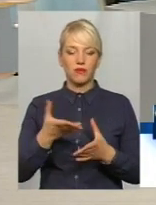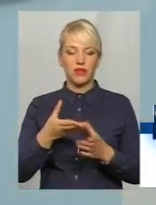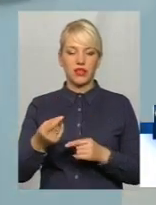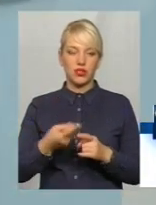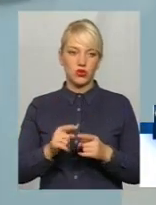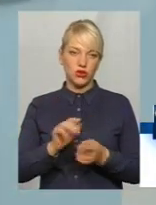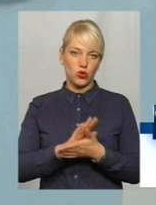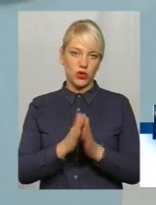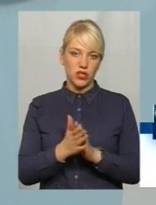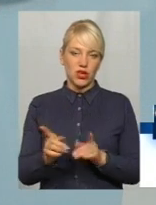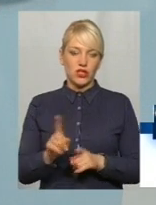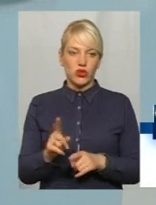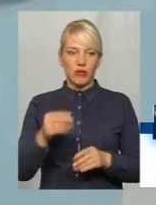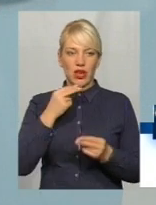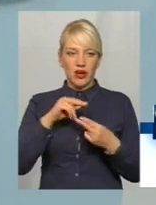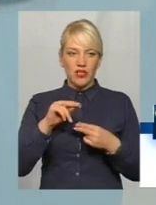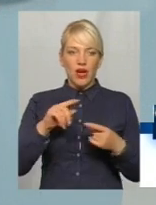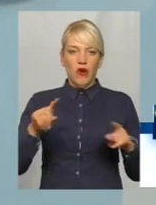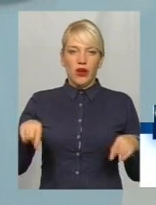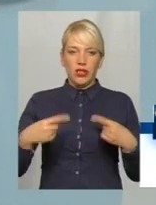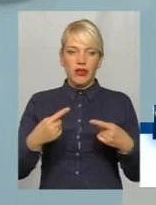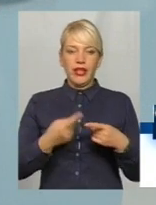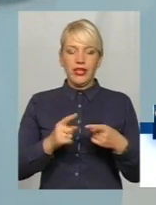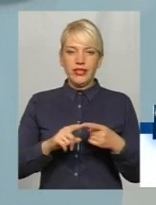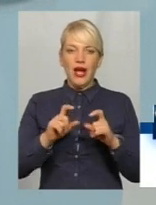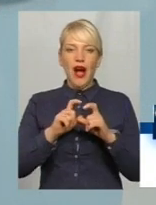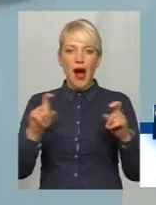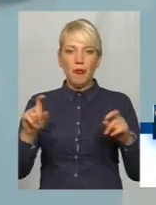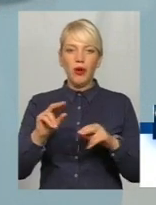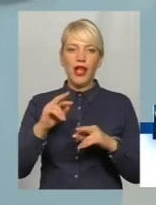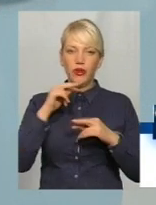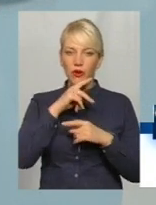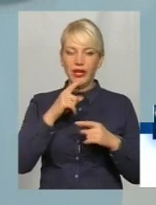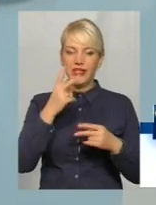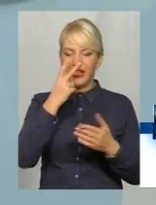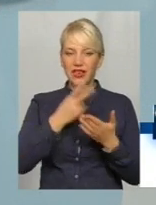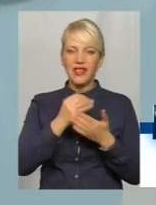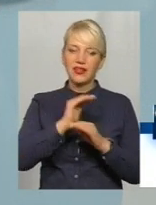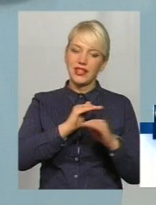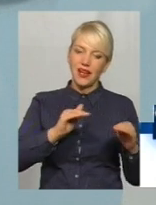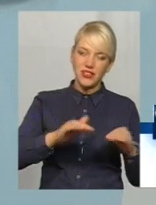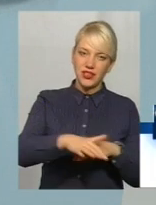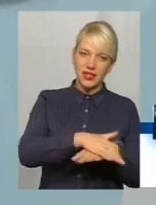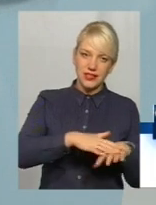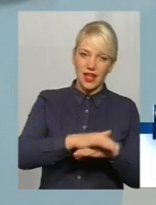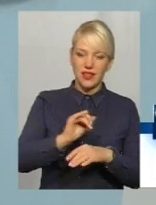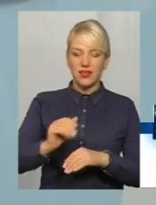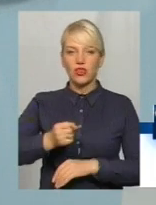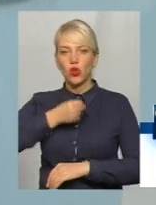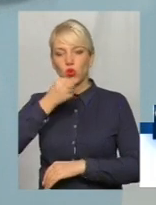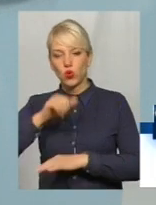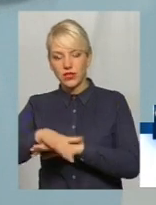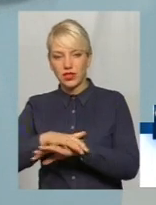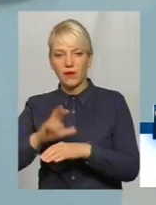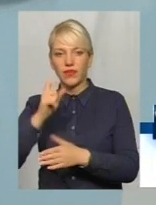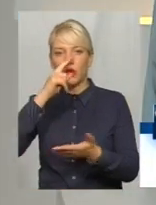для того, щоб якнайкраще організувати ці амбулаторії, зважаючи і на дитяче населення, і на доросле населення, на